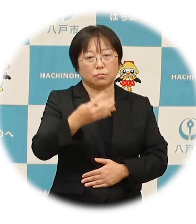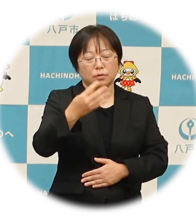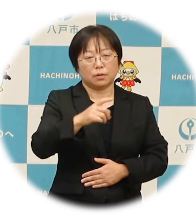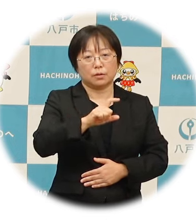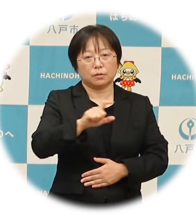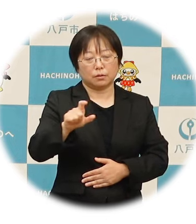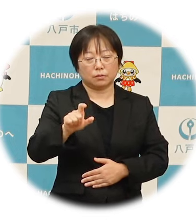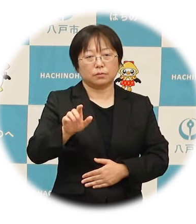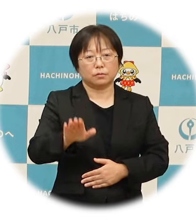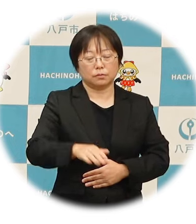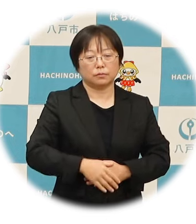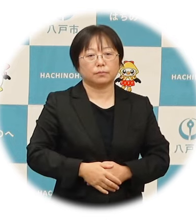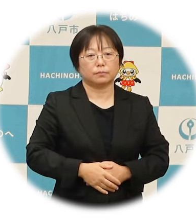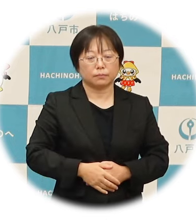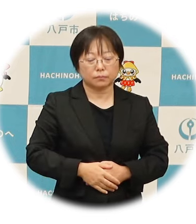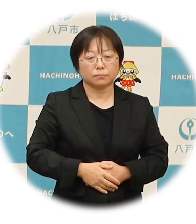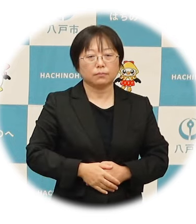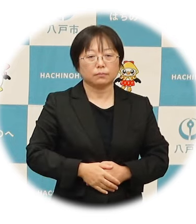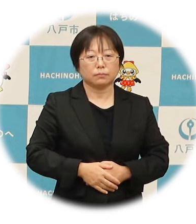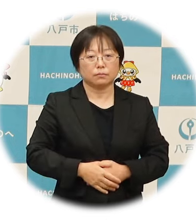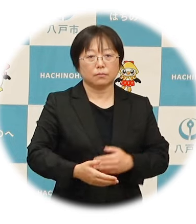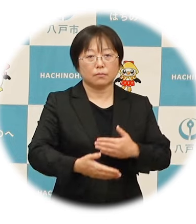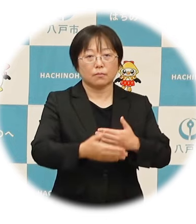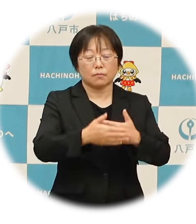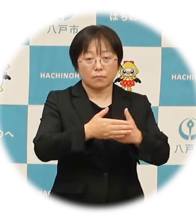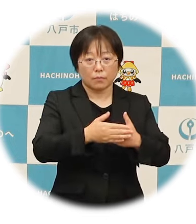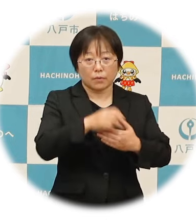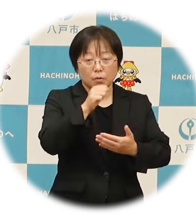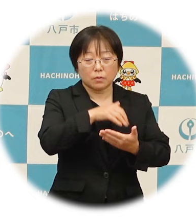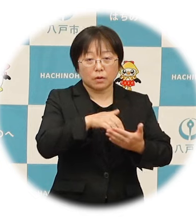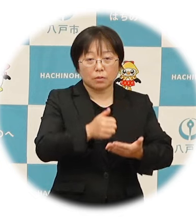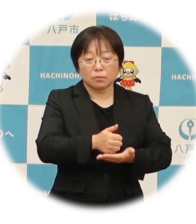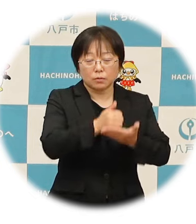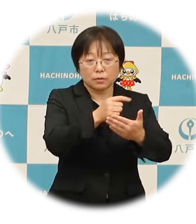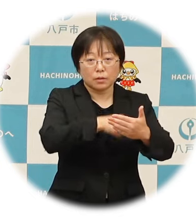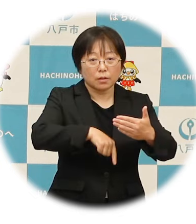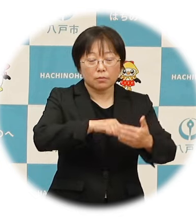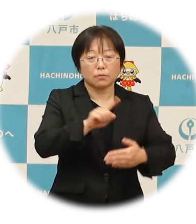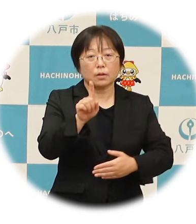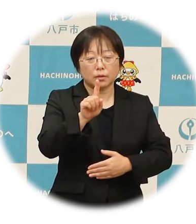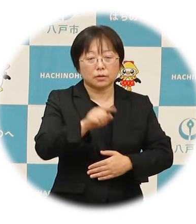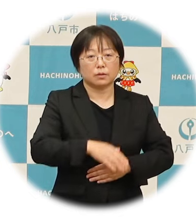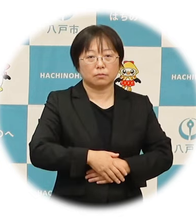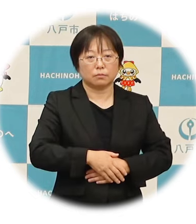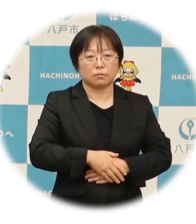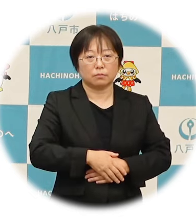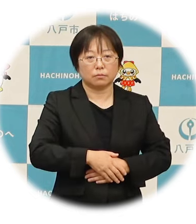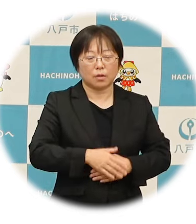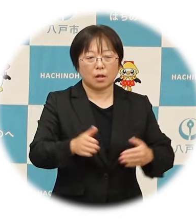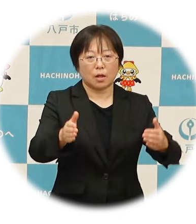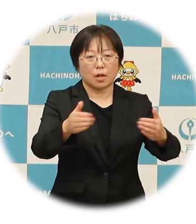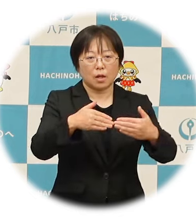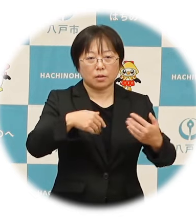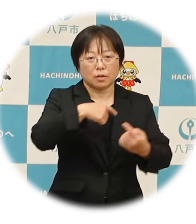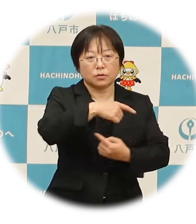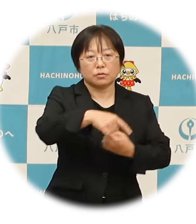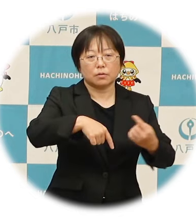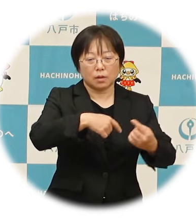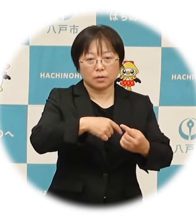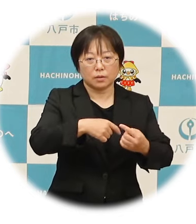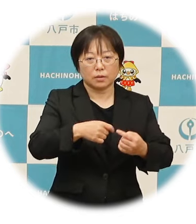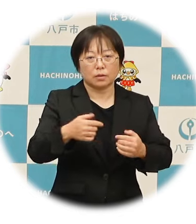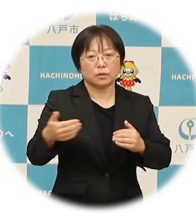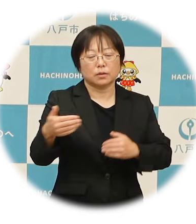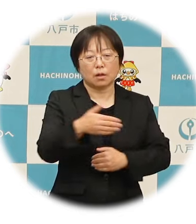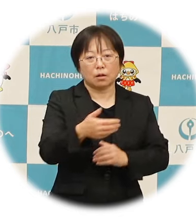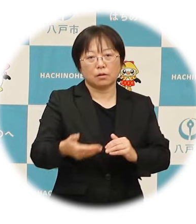983億5375万4000円となるものであります。補正予算の主なものといたしましては、閉鎖循環式陸上